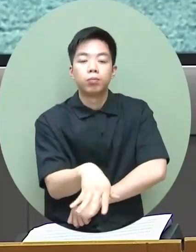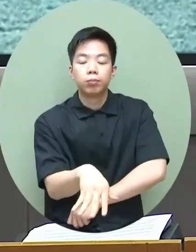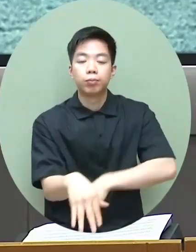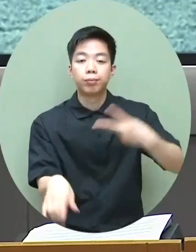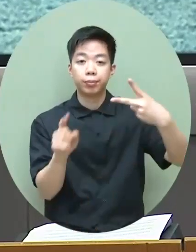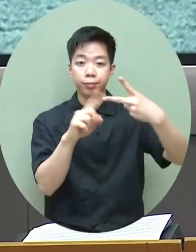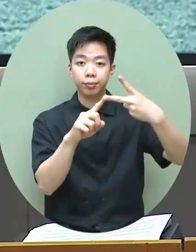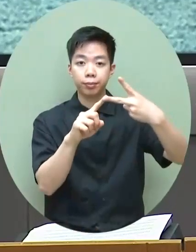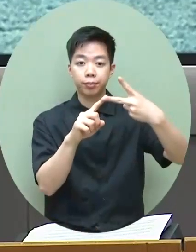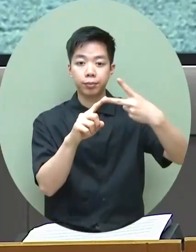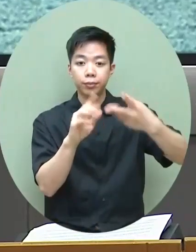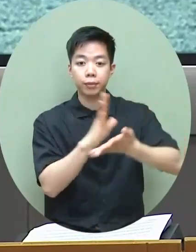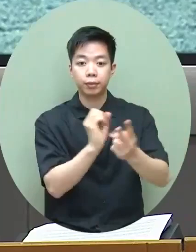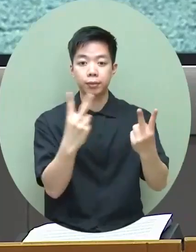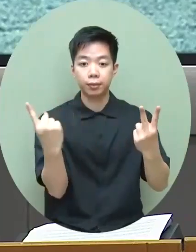嘅嚇。